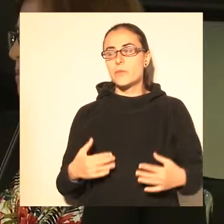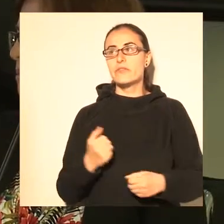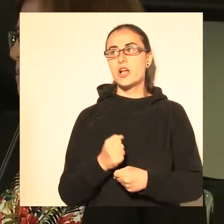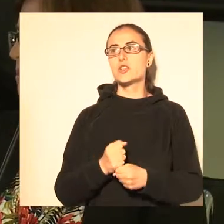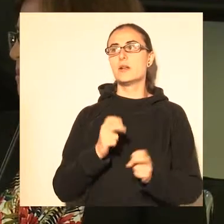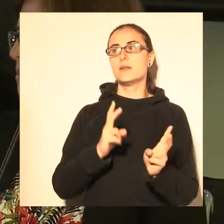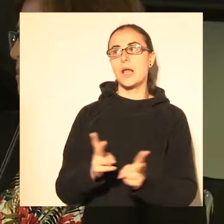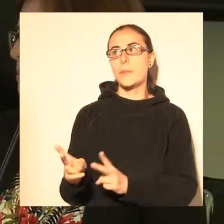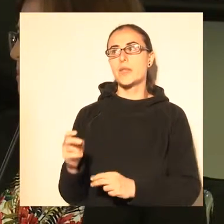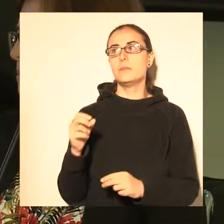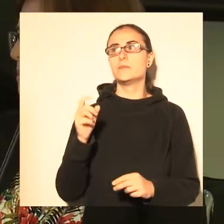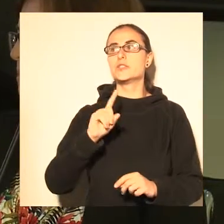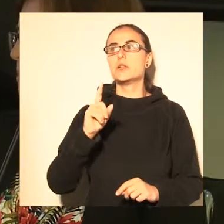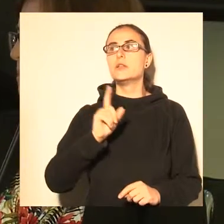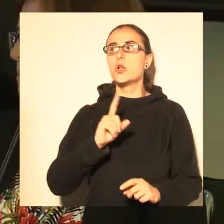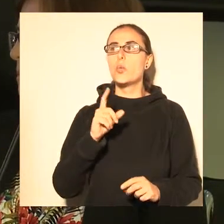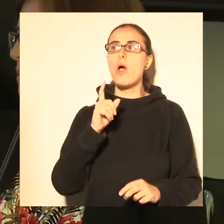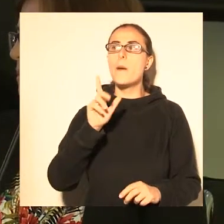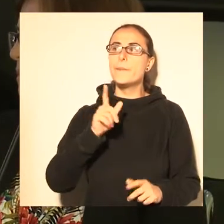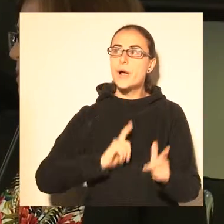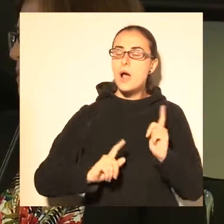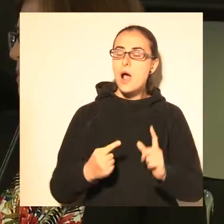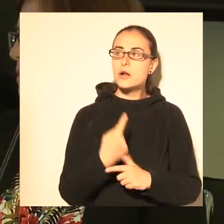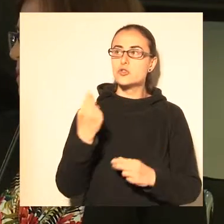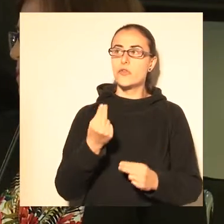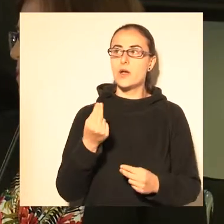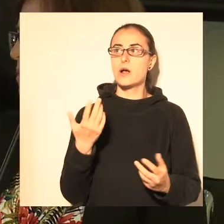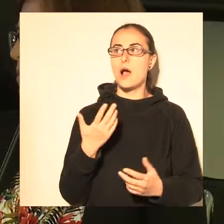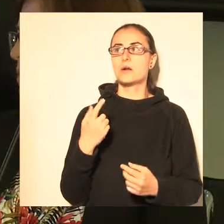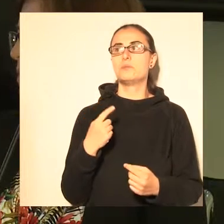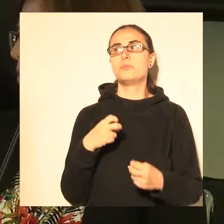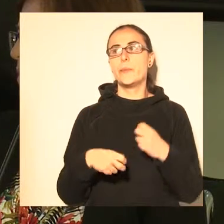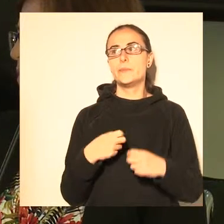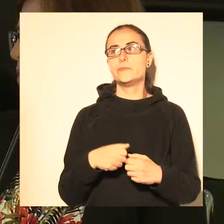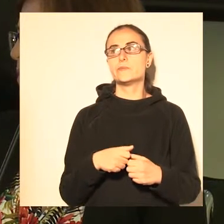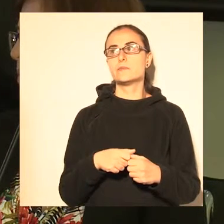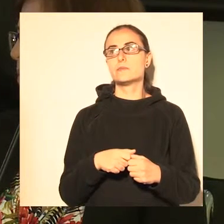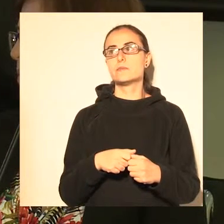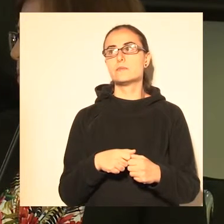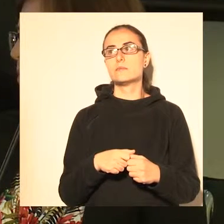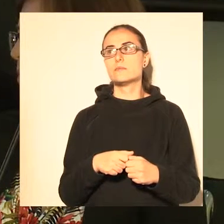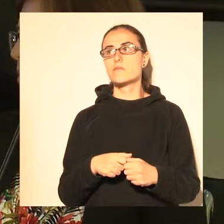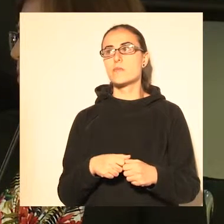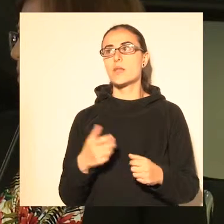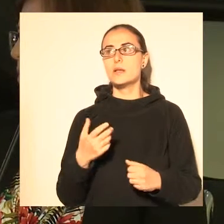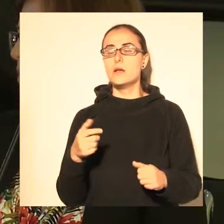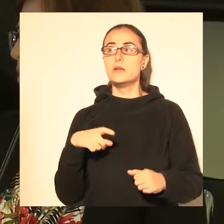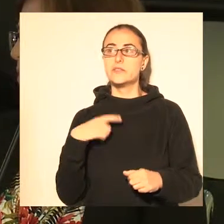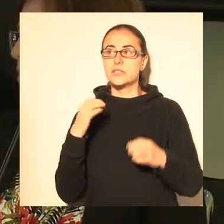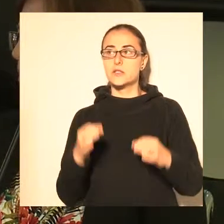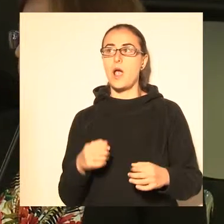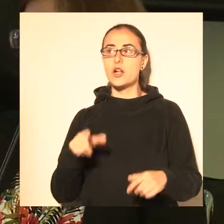contorsiona tratamente calde să nu apară scurtă de ligamente și cimentări de de